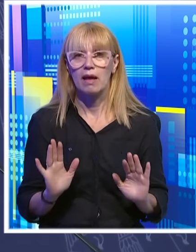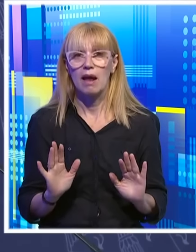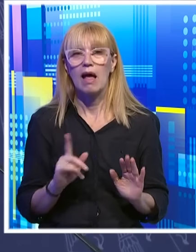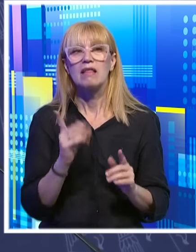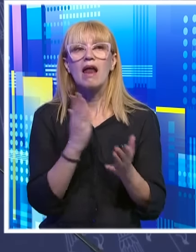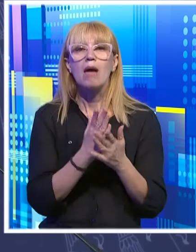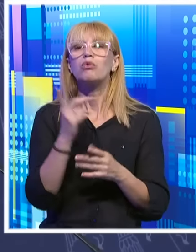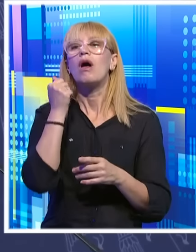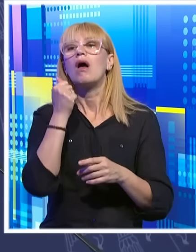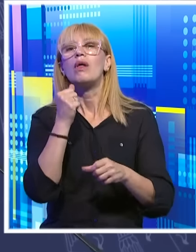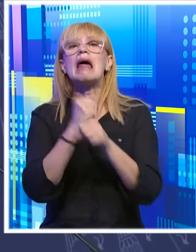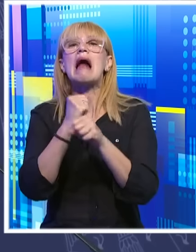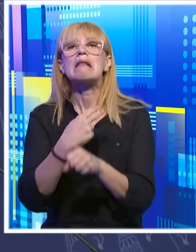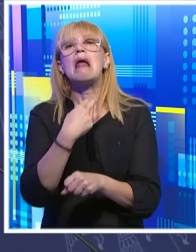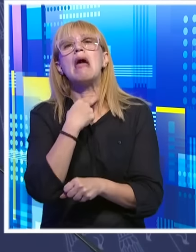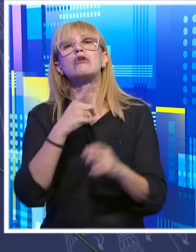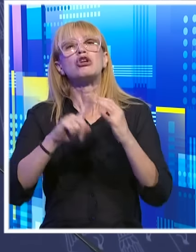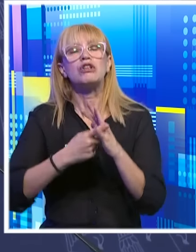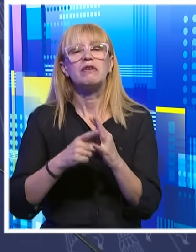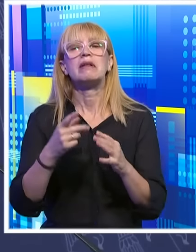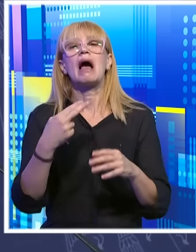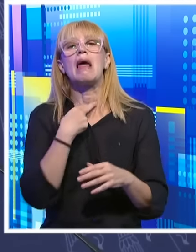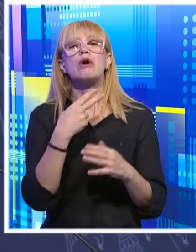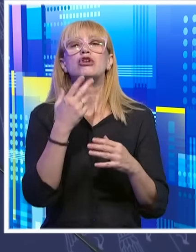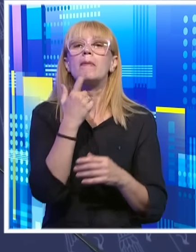ili petak zbog radnog vremena, druge smene ili svega drugog.